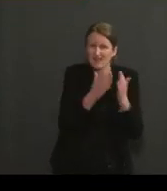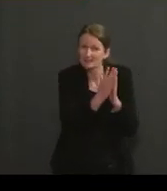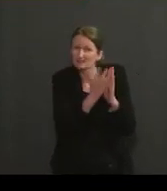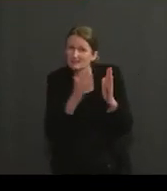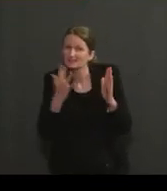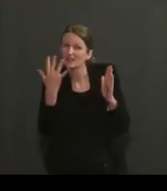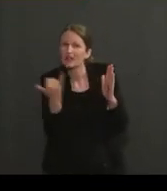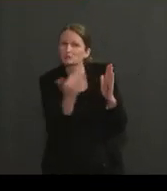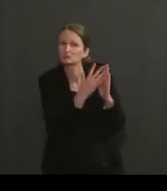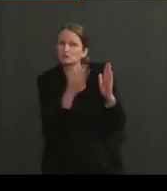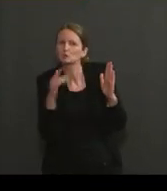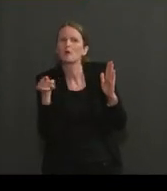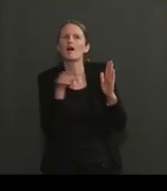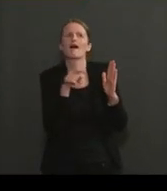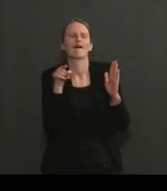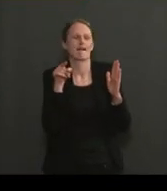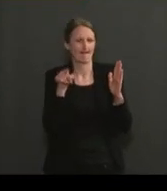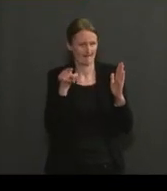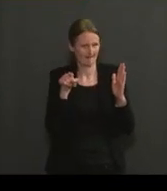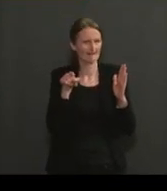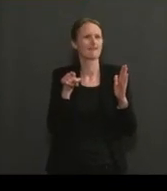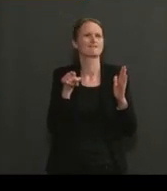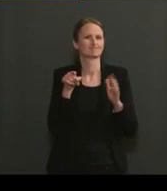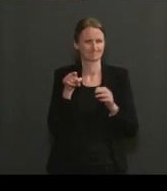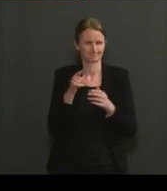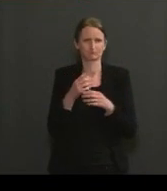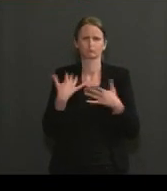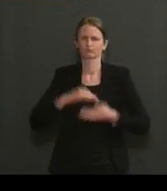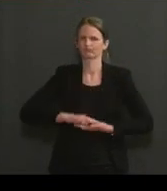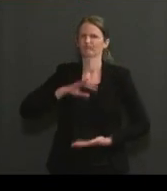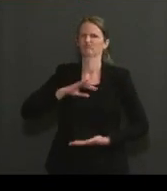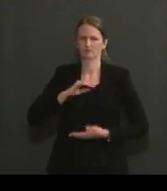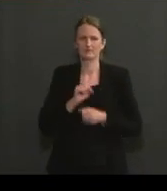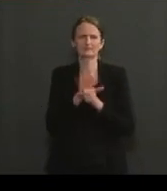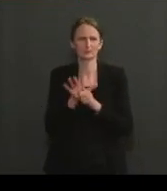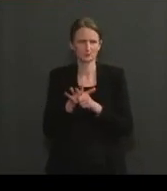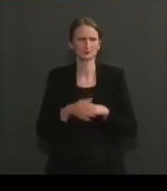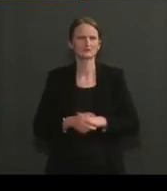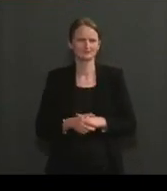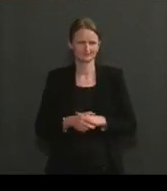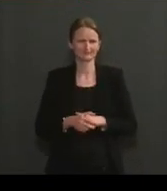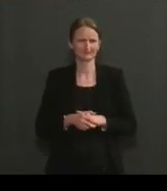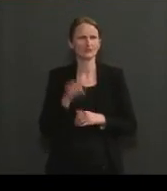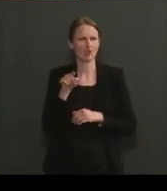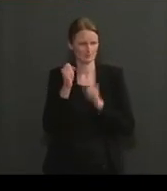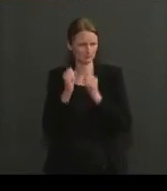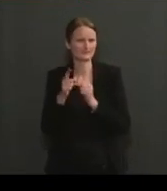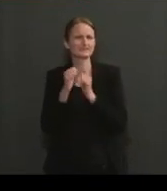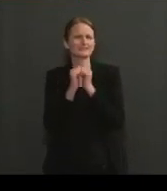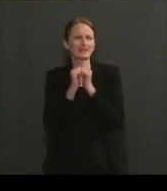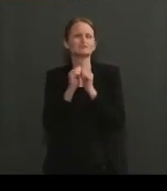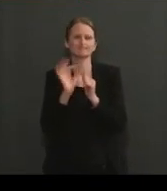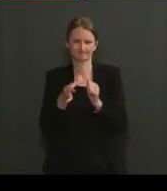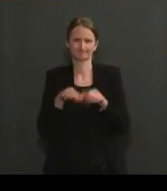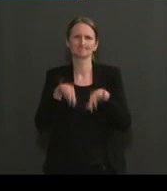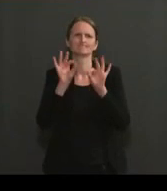à ce point importante que le test va être positif. Et c'est d'ailleurs dans ce contexte-là qu'il est employé, par exemple, au